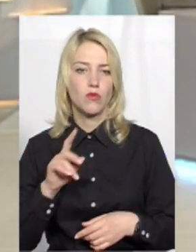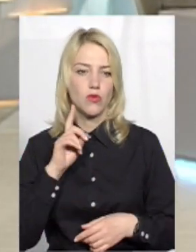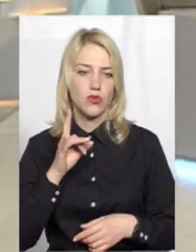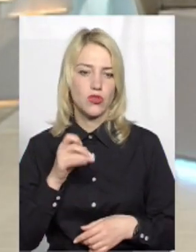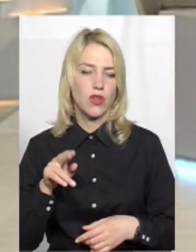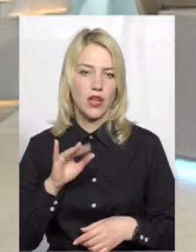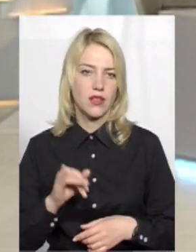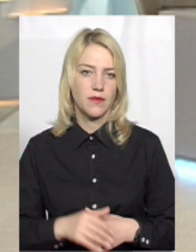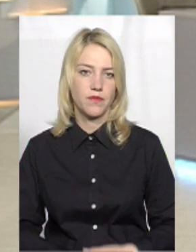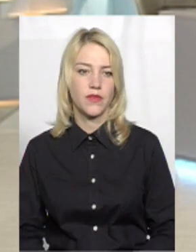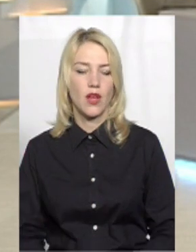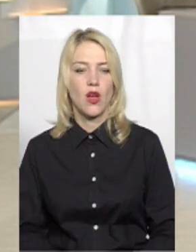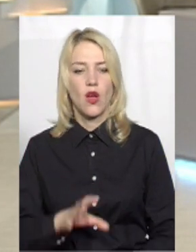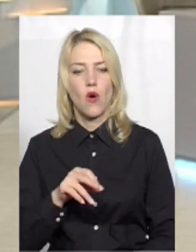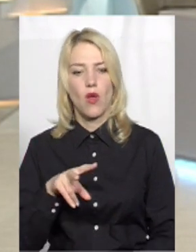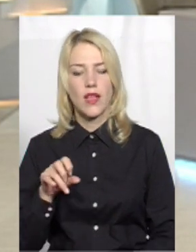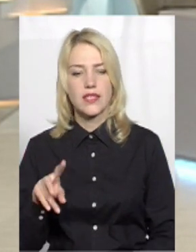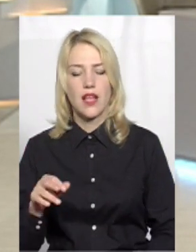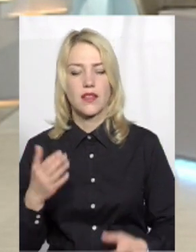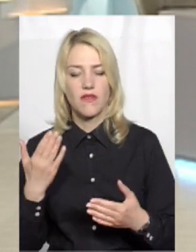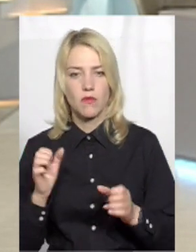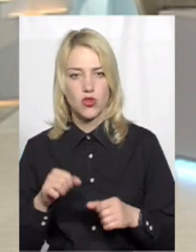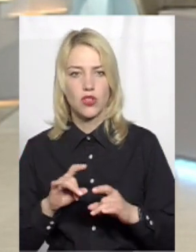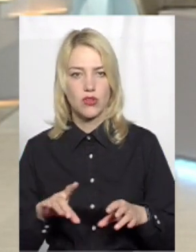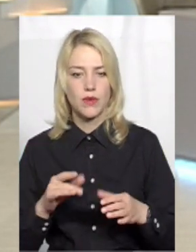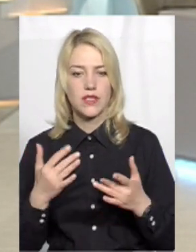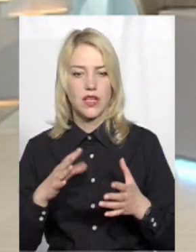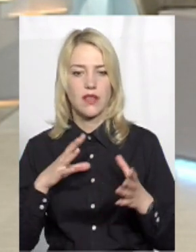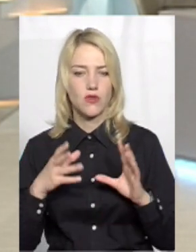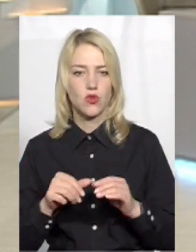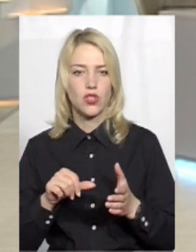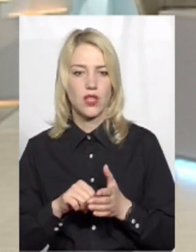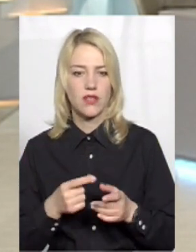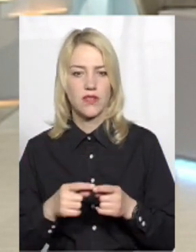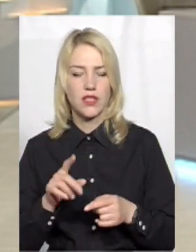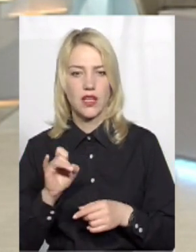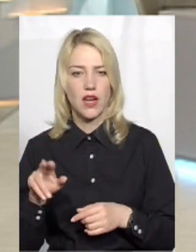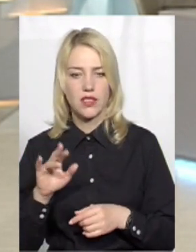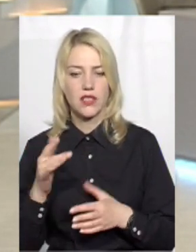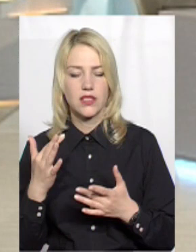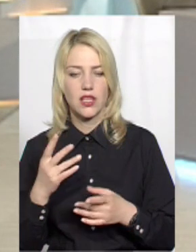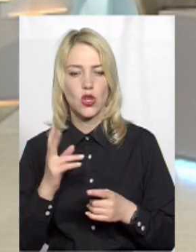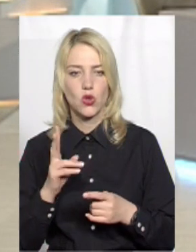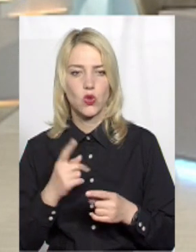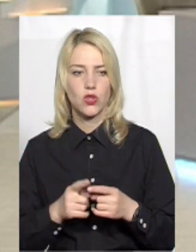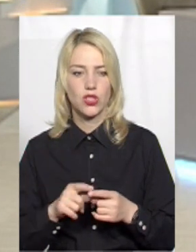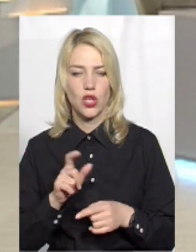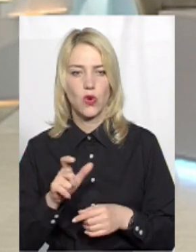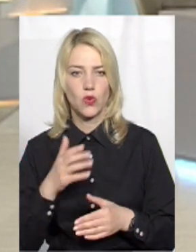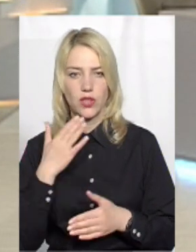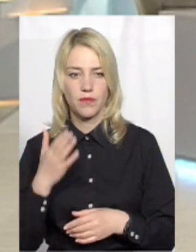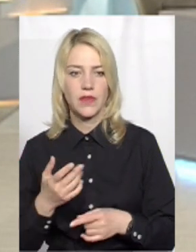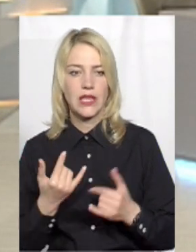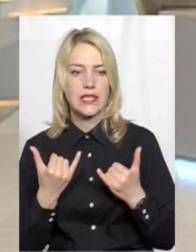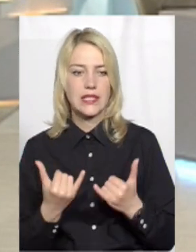ради. Олександр, можете розповісти, скільки всього членів цієї ради і хто ці люди? Звідки вони?